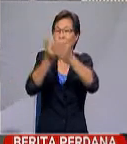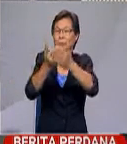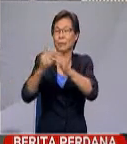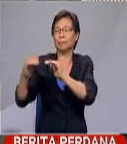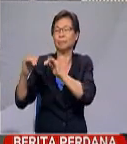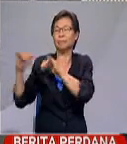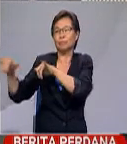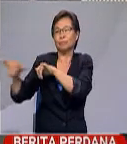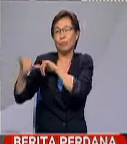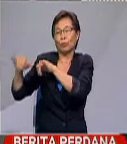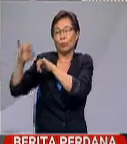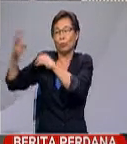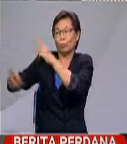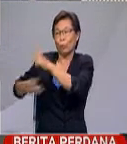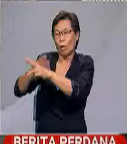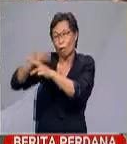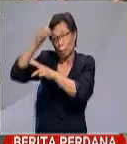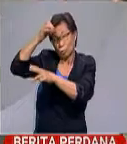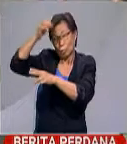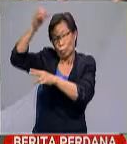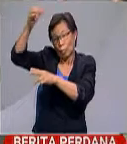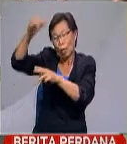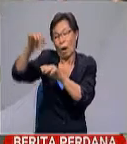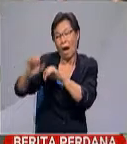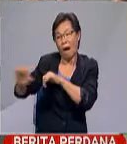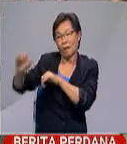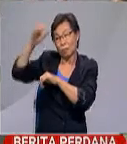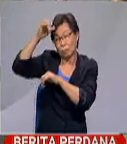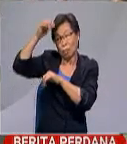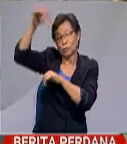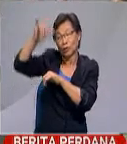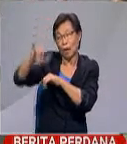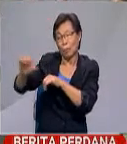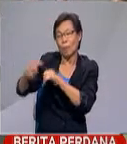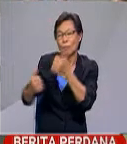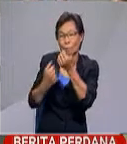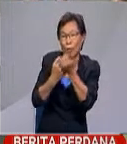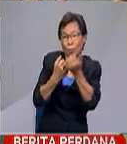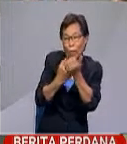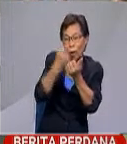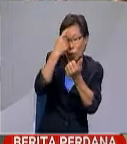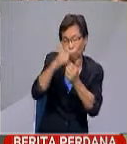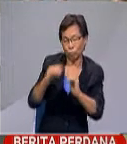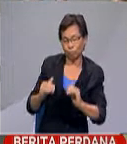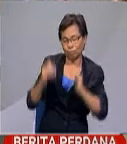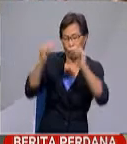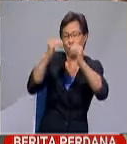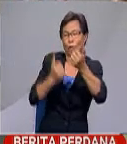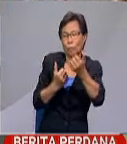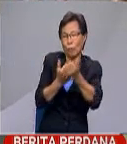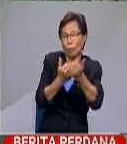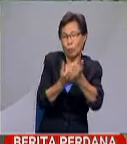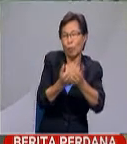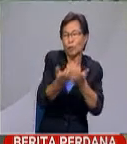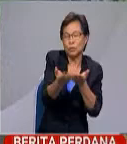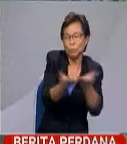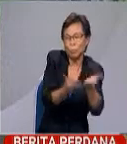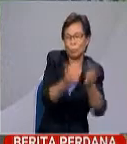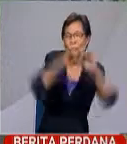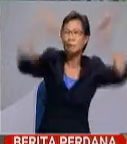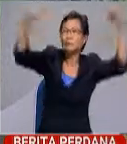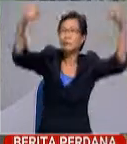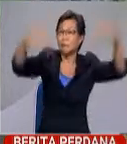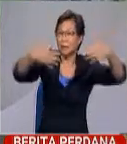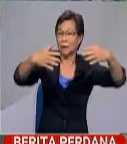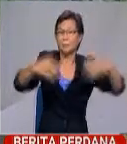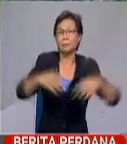dunia. Antara melalui konsep model stadium Eropah yang menggunakan penajaan syarikat korporat bagi menaik taraf dan membaiki penyelenggaraan stadium. Di Malaysia juga